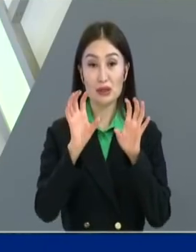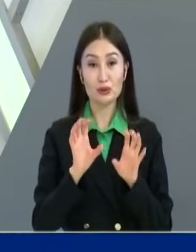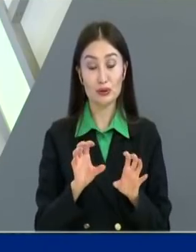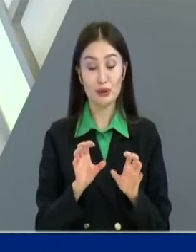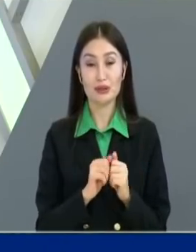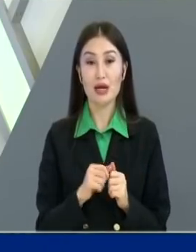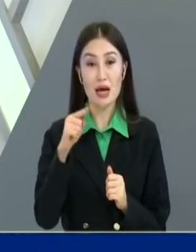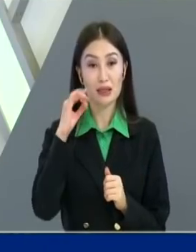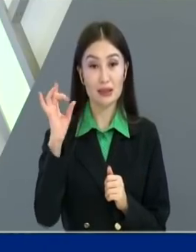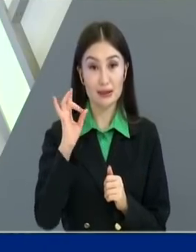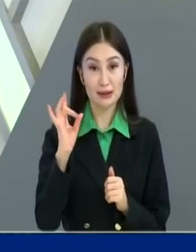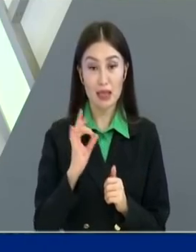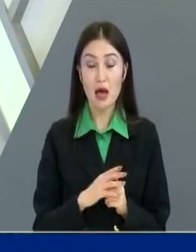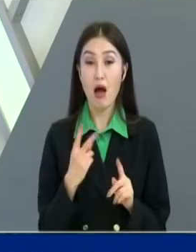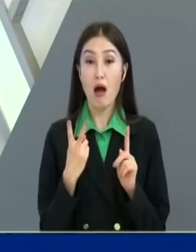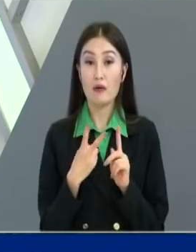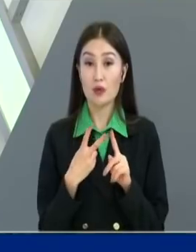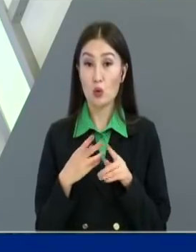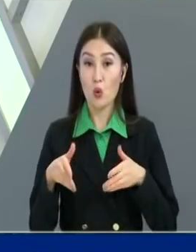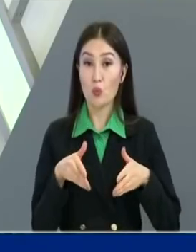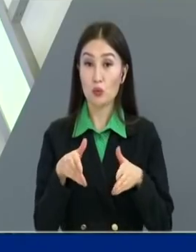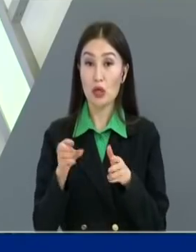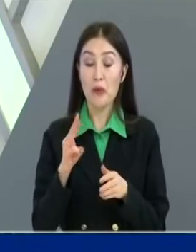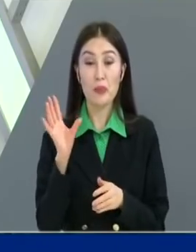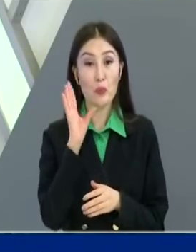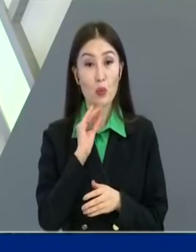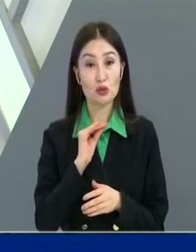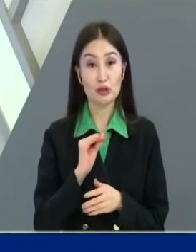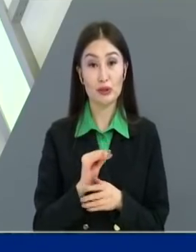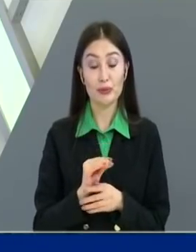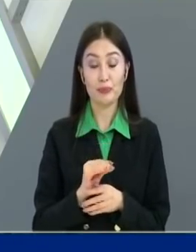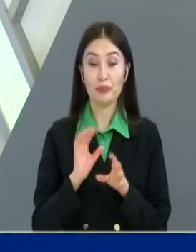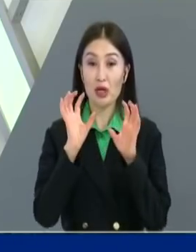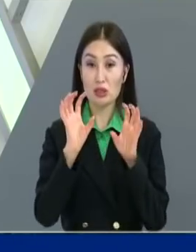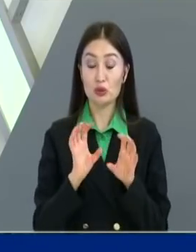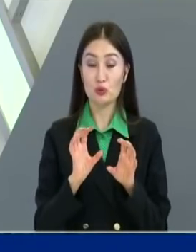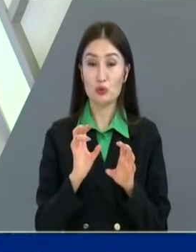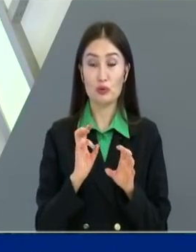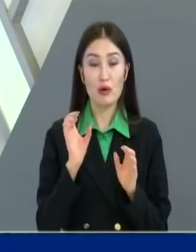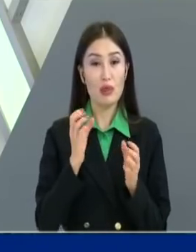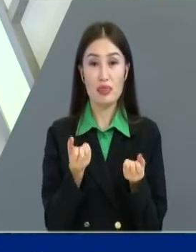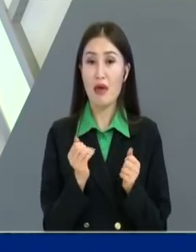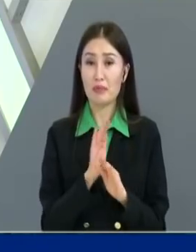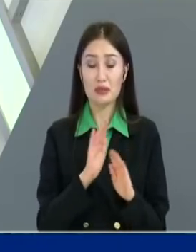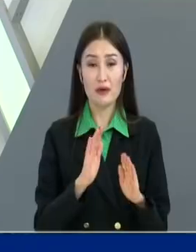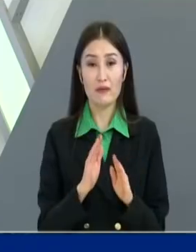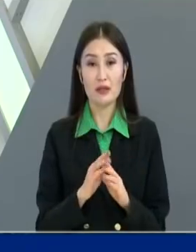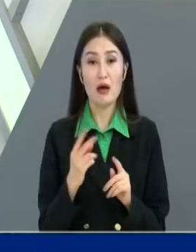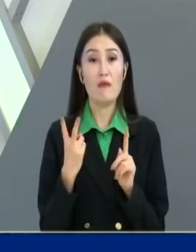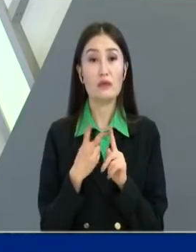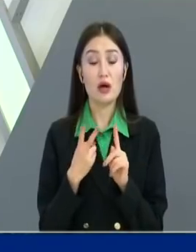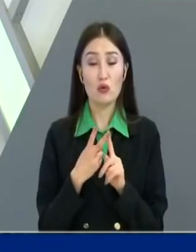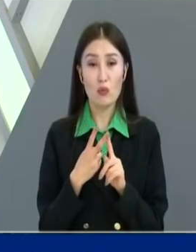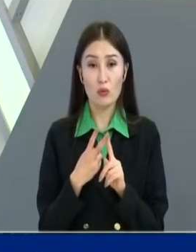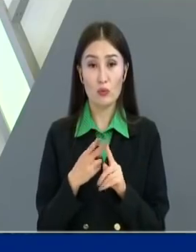действующих законов Кыргызстана. Второй путь. Мы можем Конституцию и законы не признавать и пойти по второму пути,